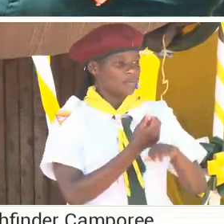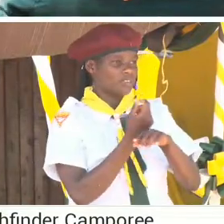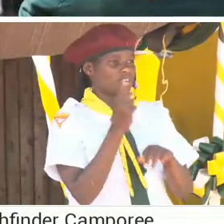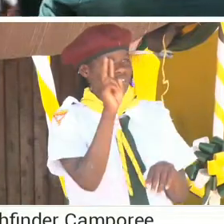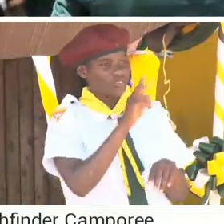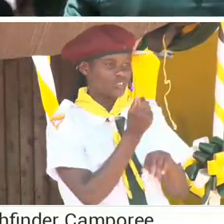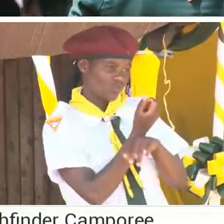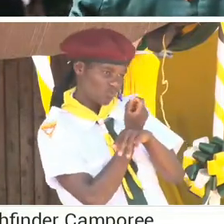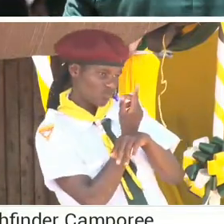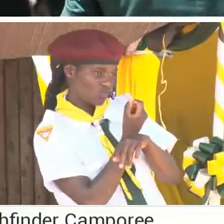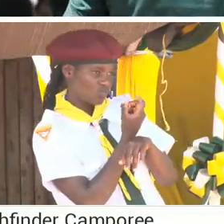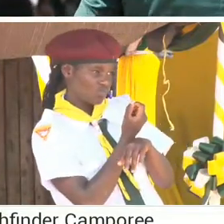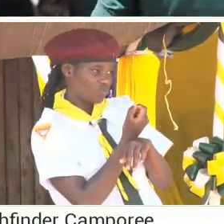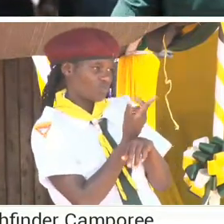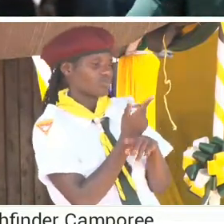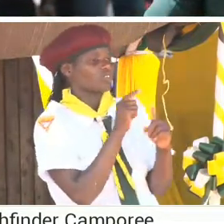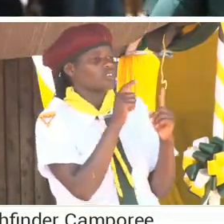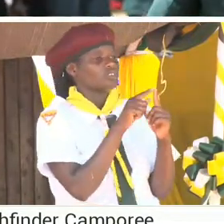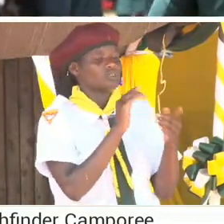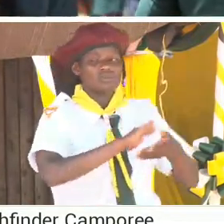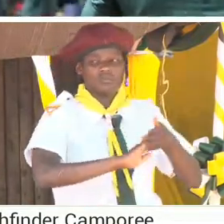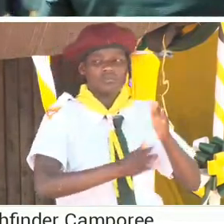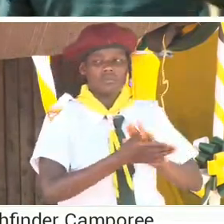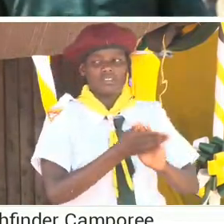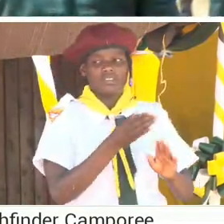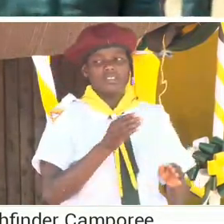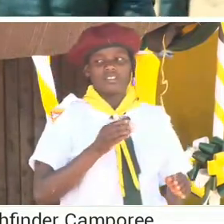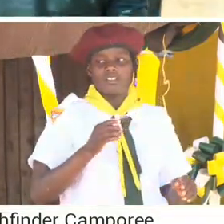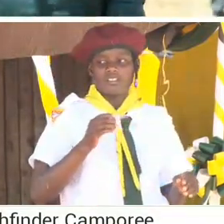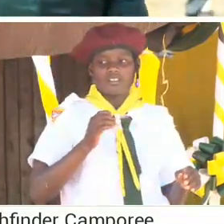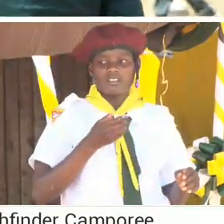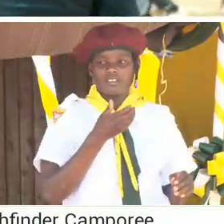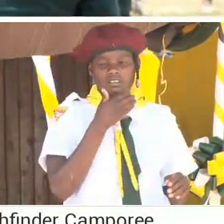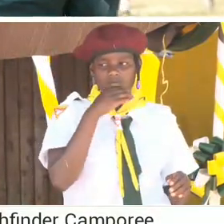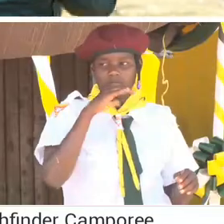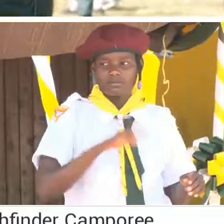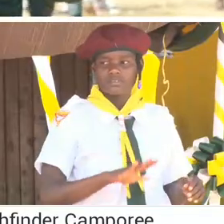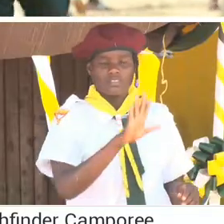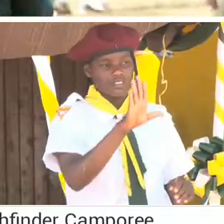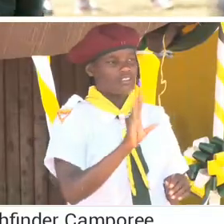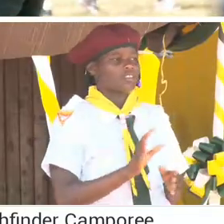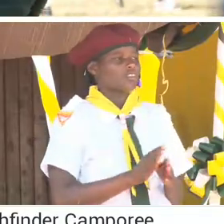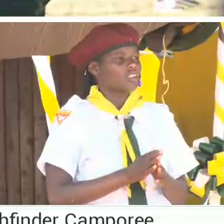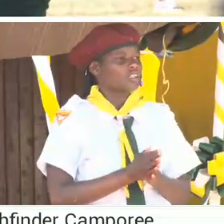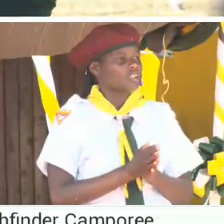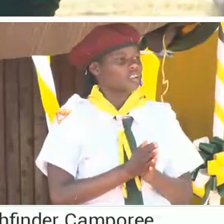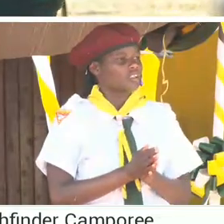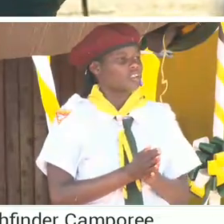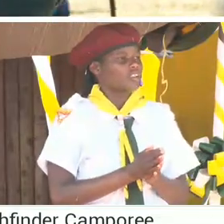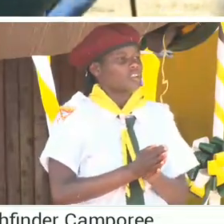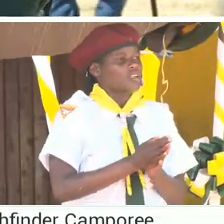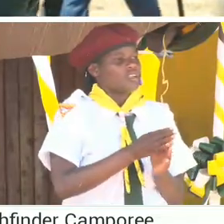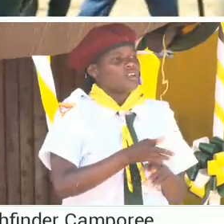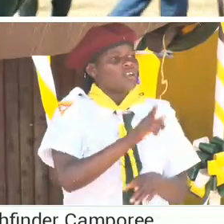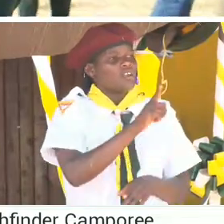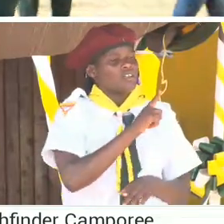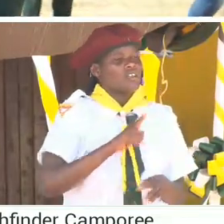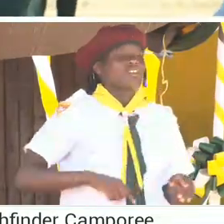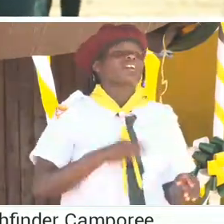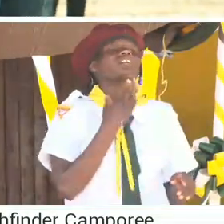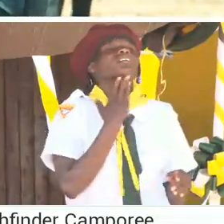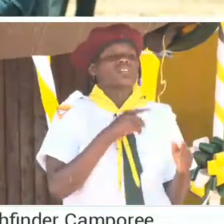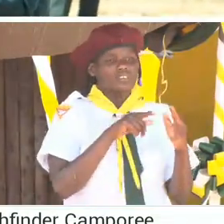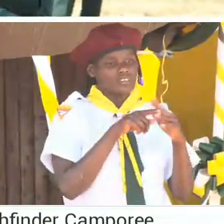ili akufanye kuwa mtoto wake. Haijalishi ilifanyikaje, lakini zamu hii Bwana ametaka aanze na